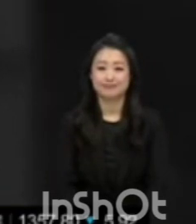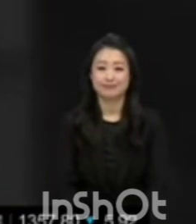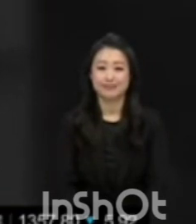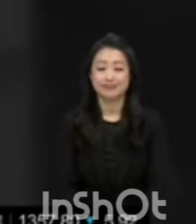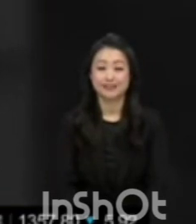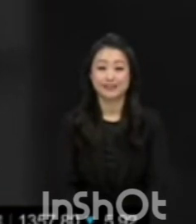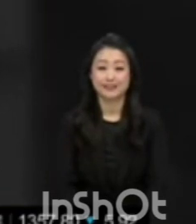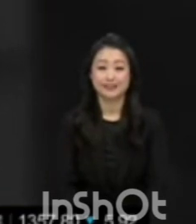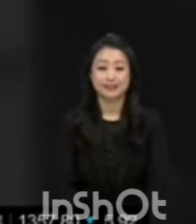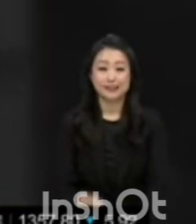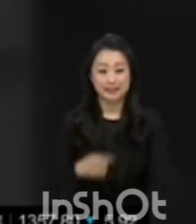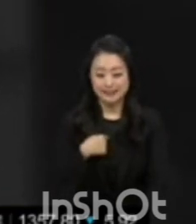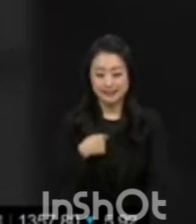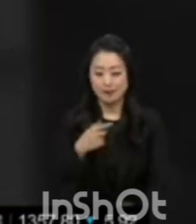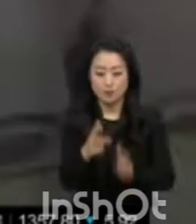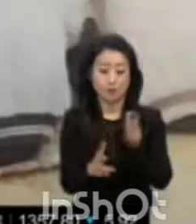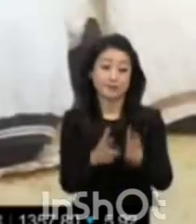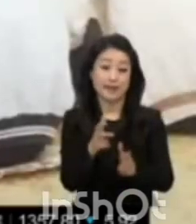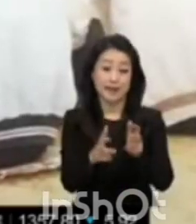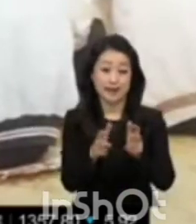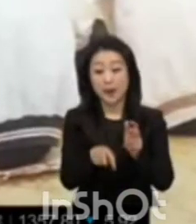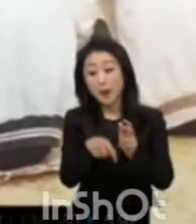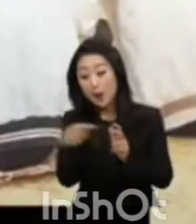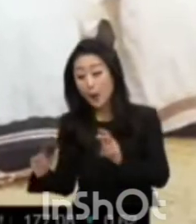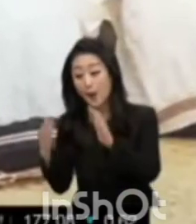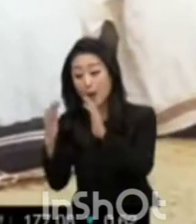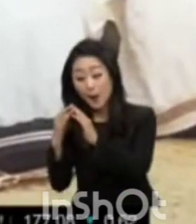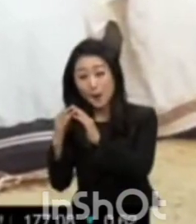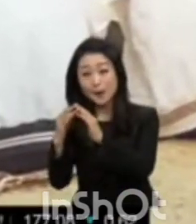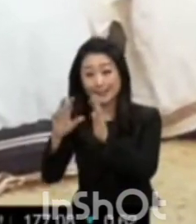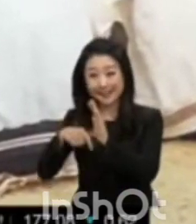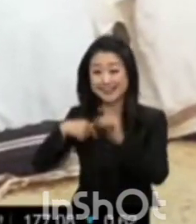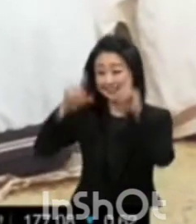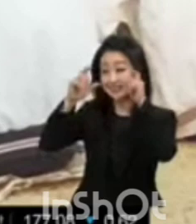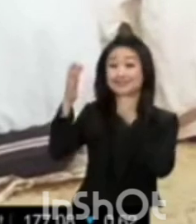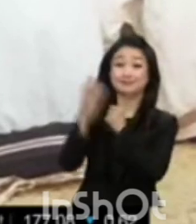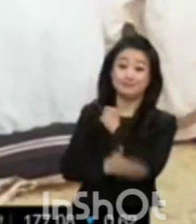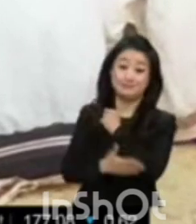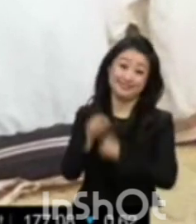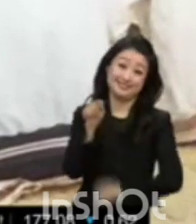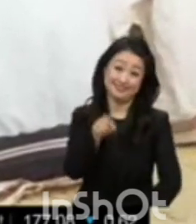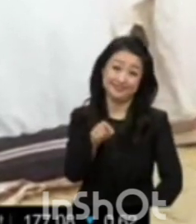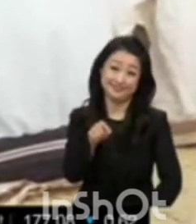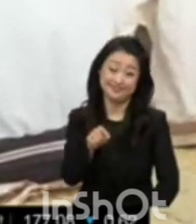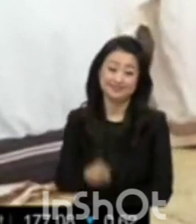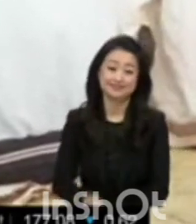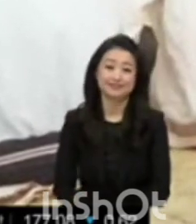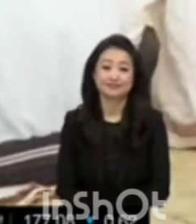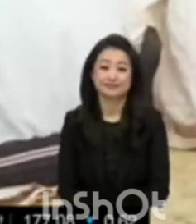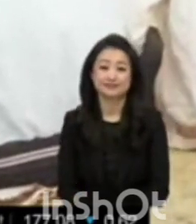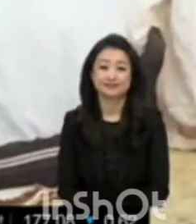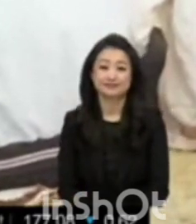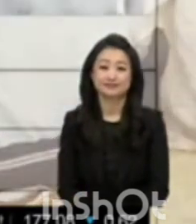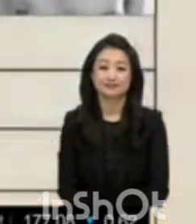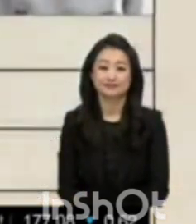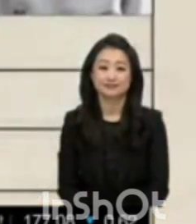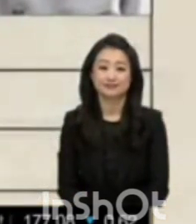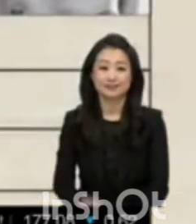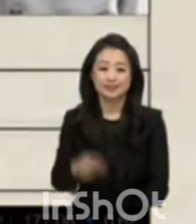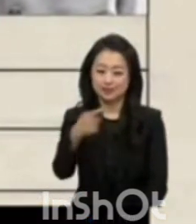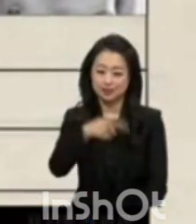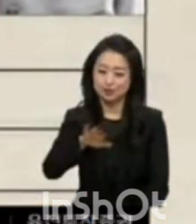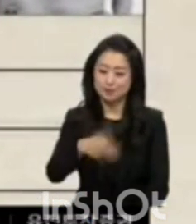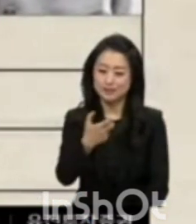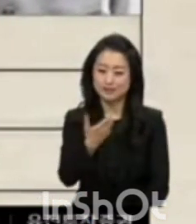새해를 살던 상대원 공단 옆 집에 집 앞에서 찍은 사진인데요. 이 사진은 제가